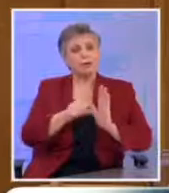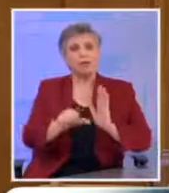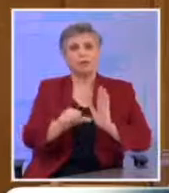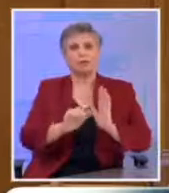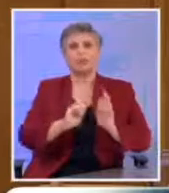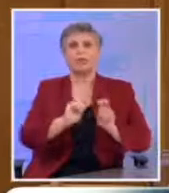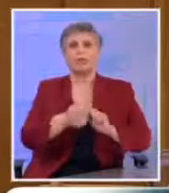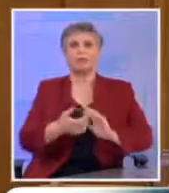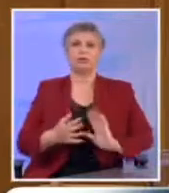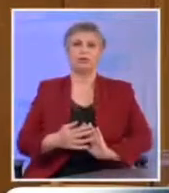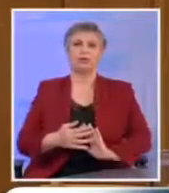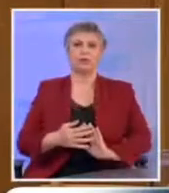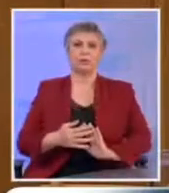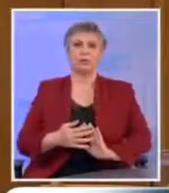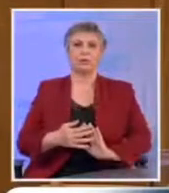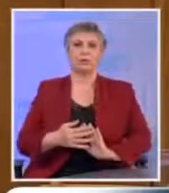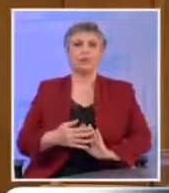νομικός κόσμος την περίοδο εκείνη,